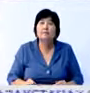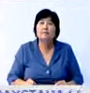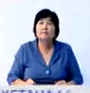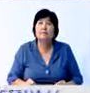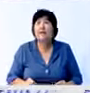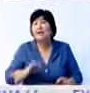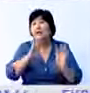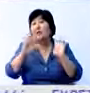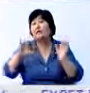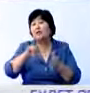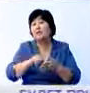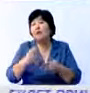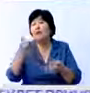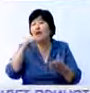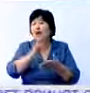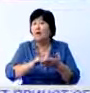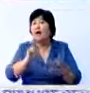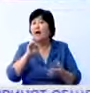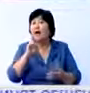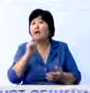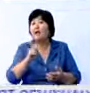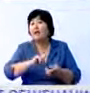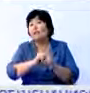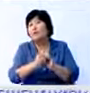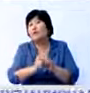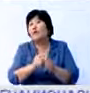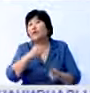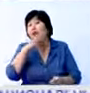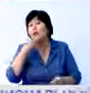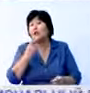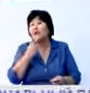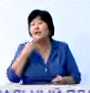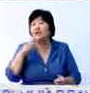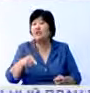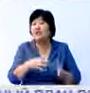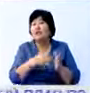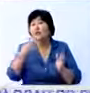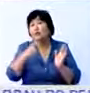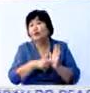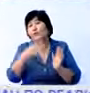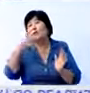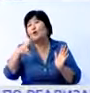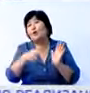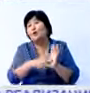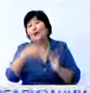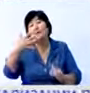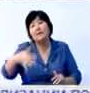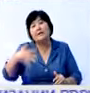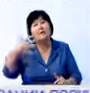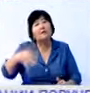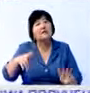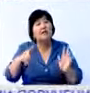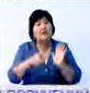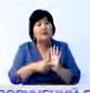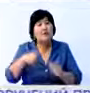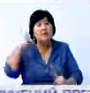На выставке представлены произведения Акына, переведенные на русский язык в 1947, 48, 50,